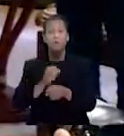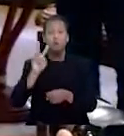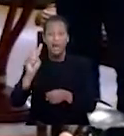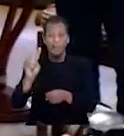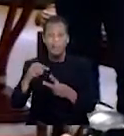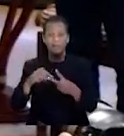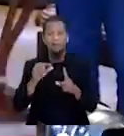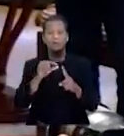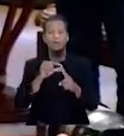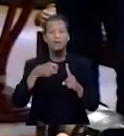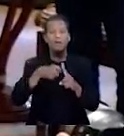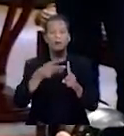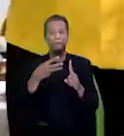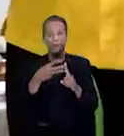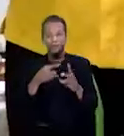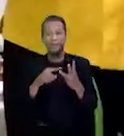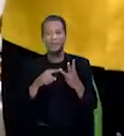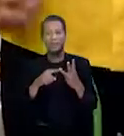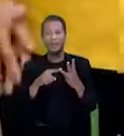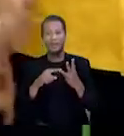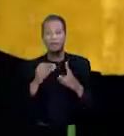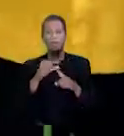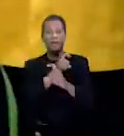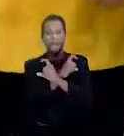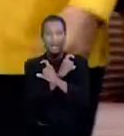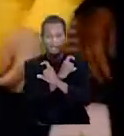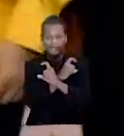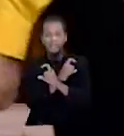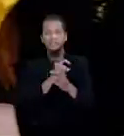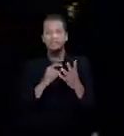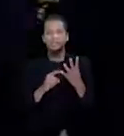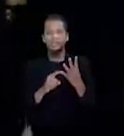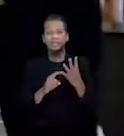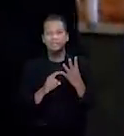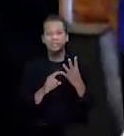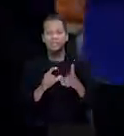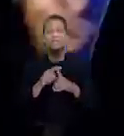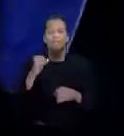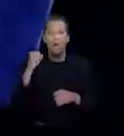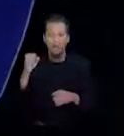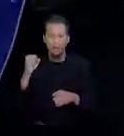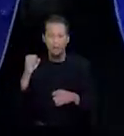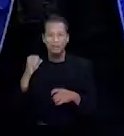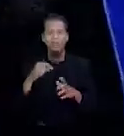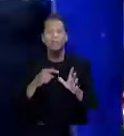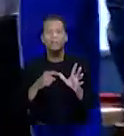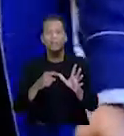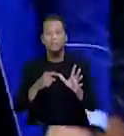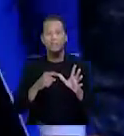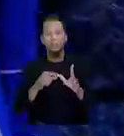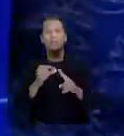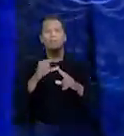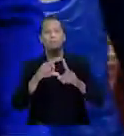PKB Muhaimin Iskandar, Presiden PKS Ahmad Saiku, Ketua Umum Demokrat Agus Harimurti Yudhoyono, Ketua Umum PAN Zulkifli